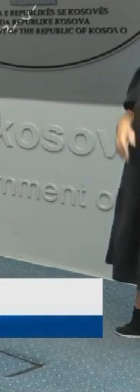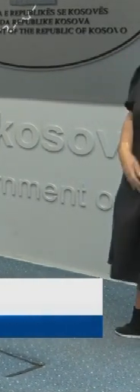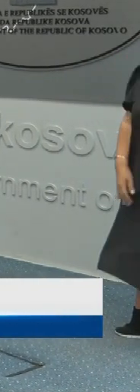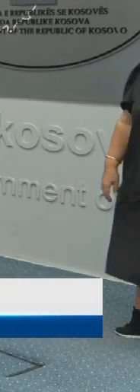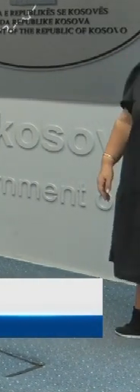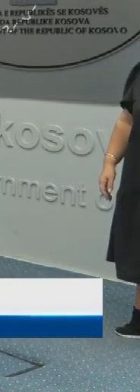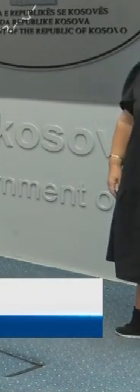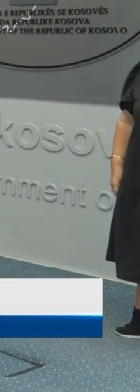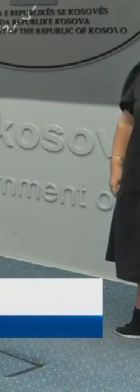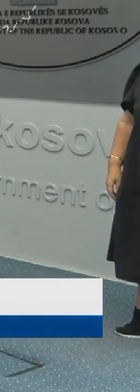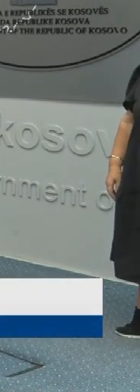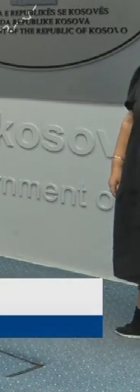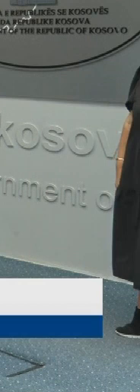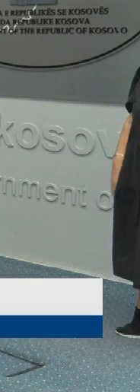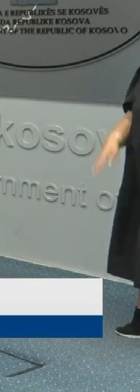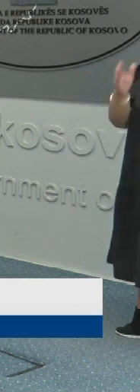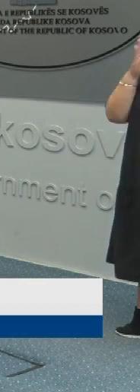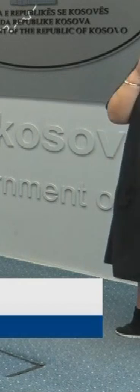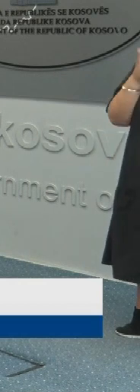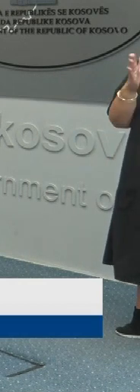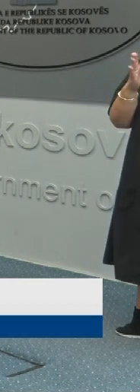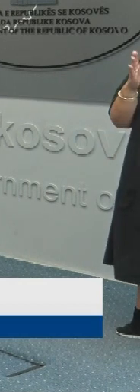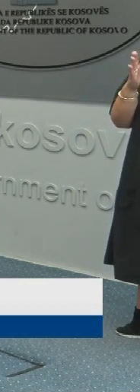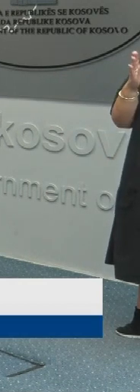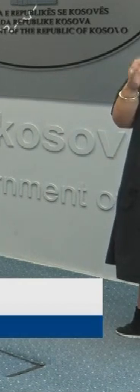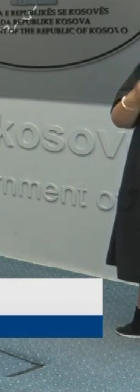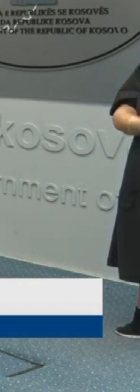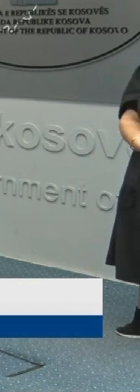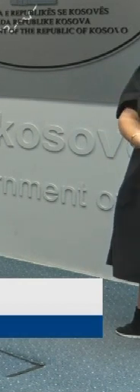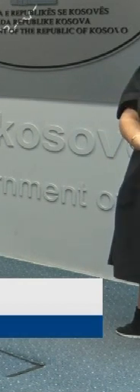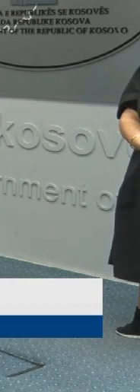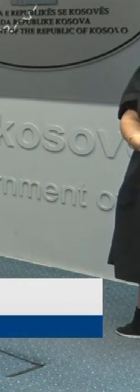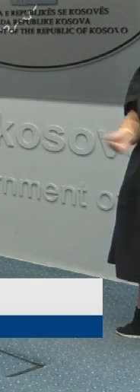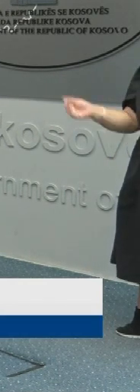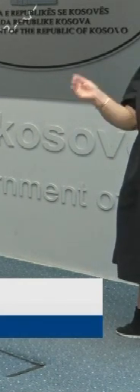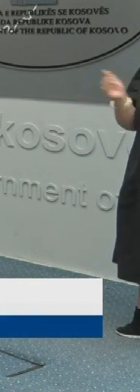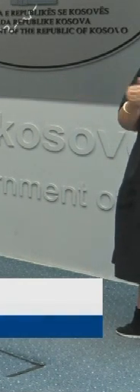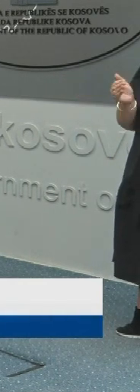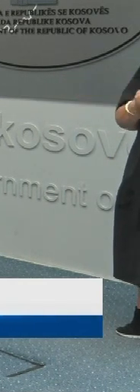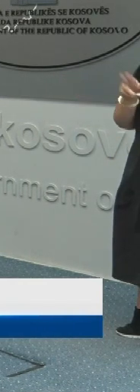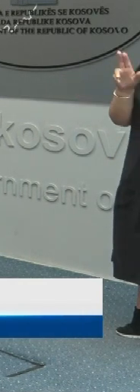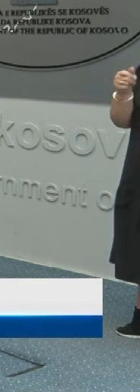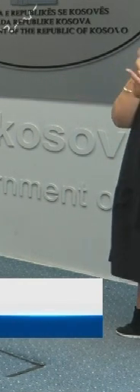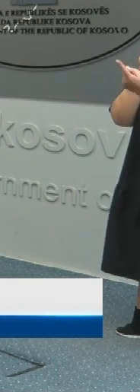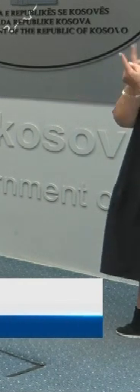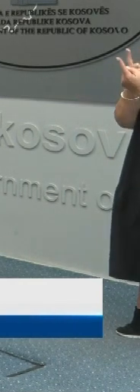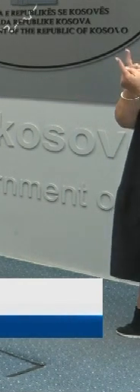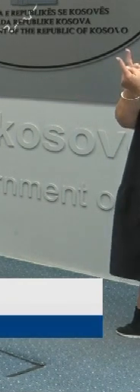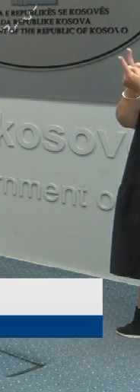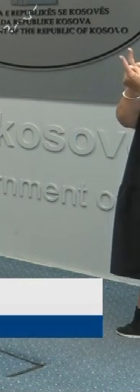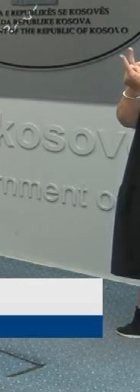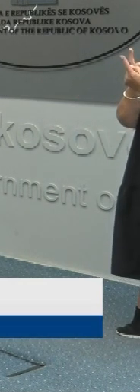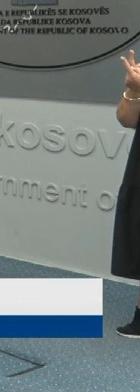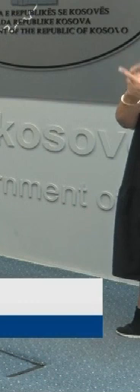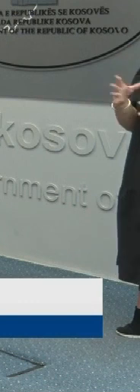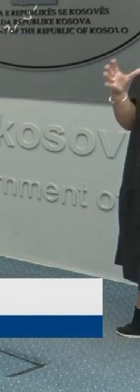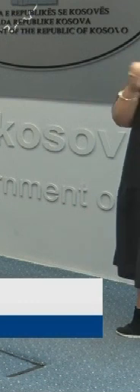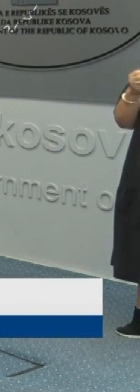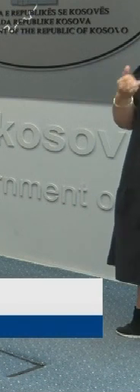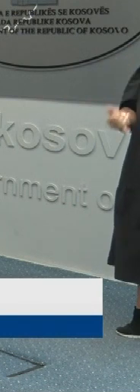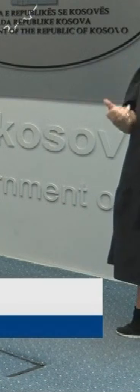Besoj që është e nevojshme e mundshme që të takohemi pas këtij takimi, me qenë